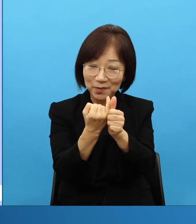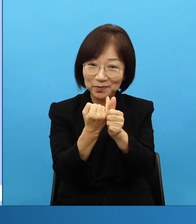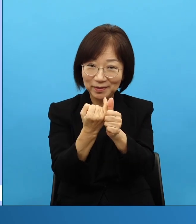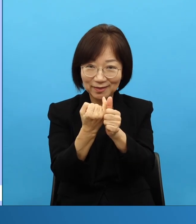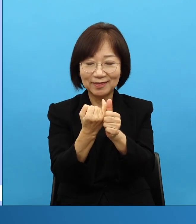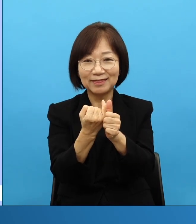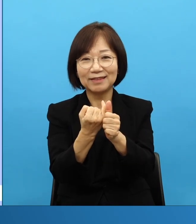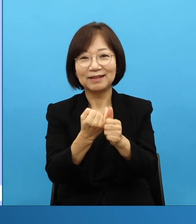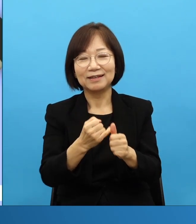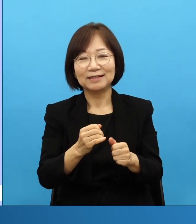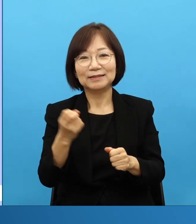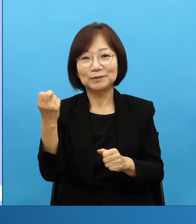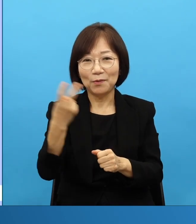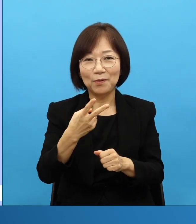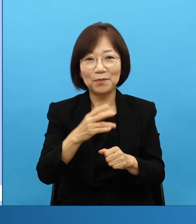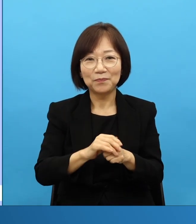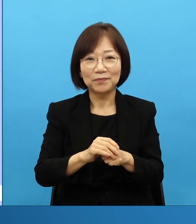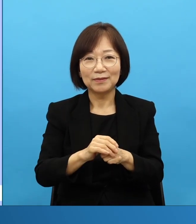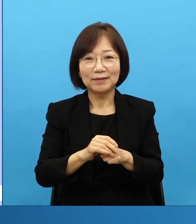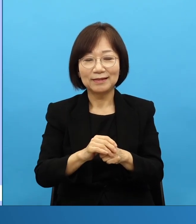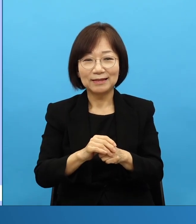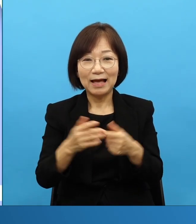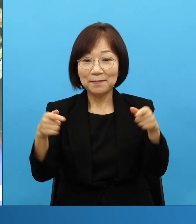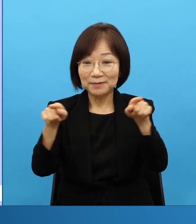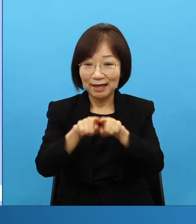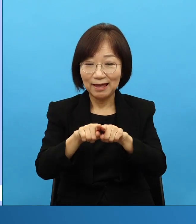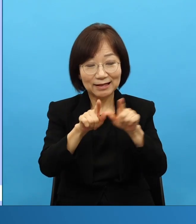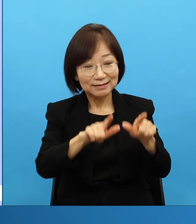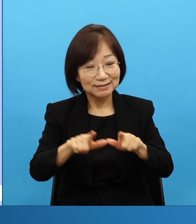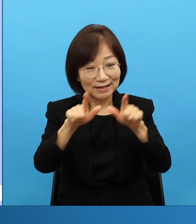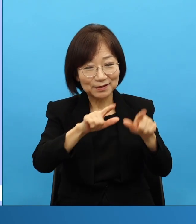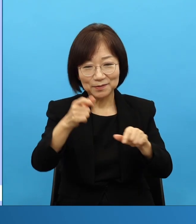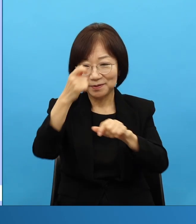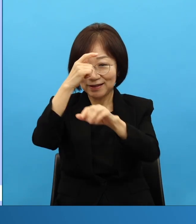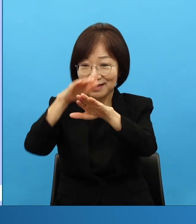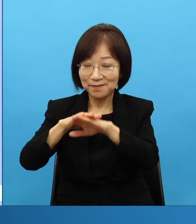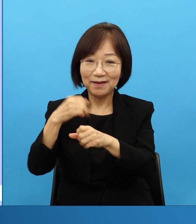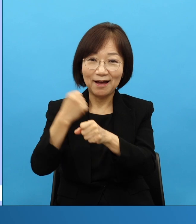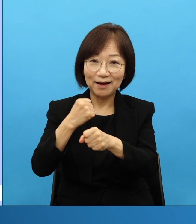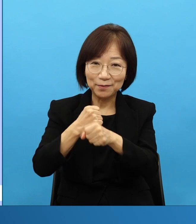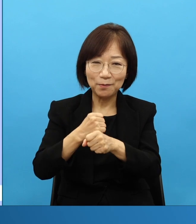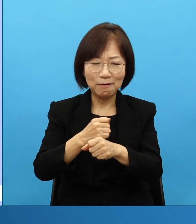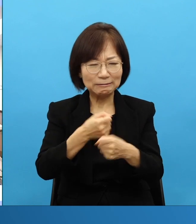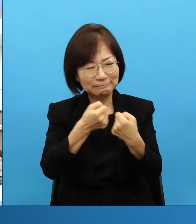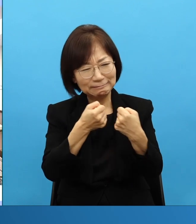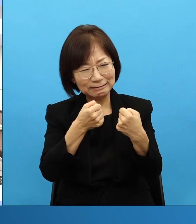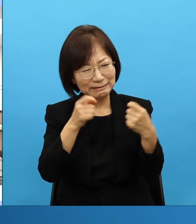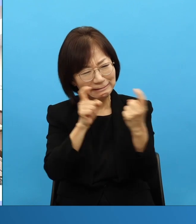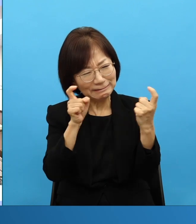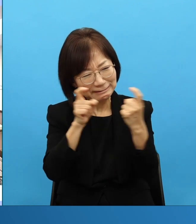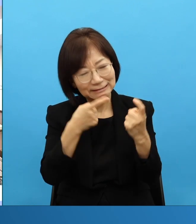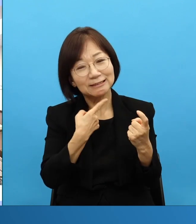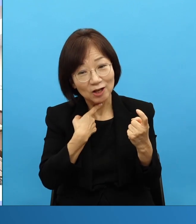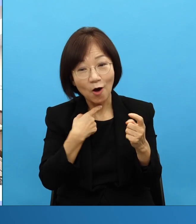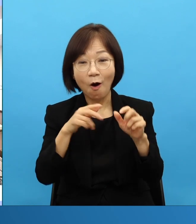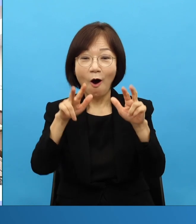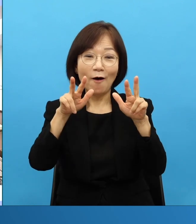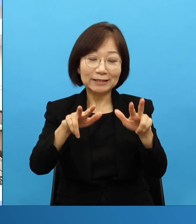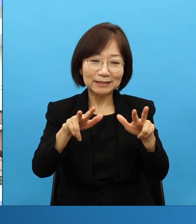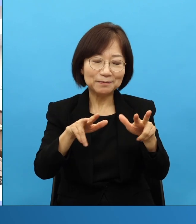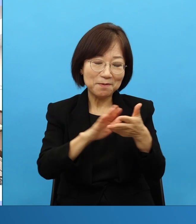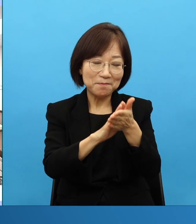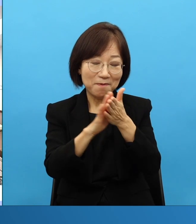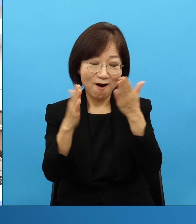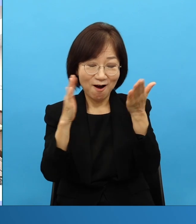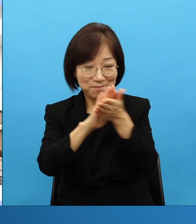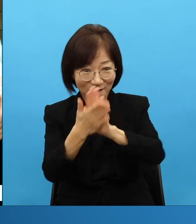시작했어. 같이 살면서 예배드리고 공부하고 많이 싸우기도 했는데 지금은 목사님을 도와서